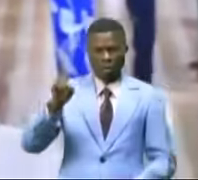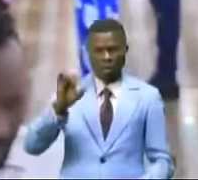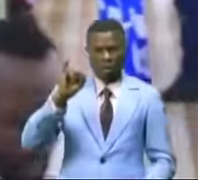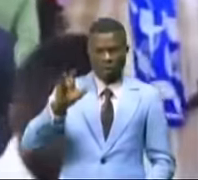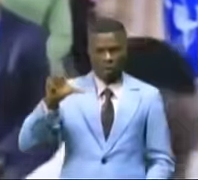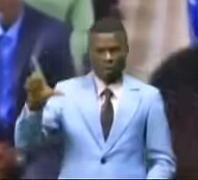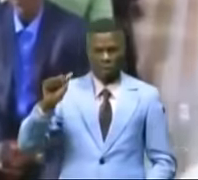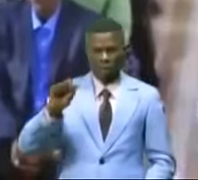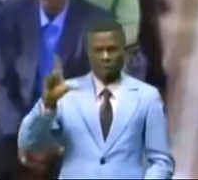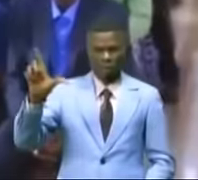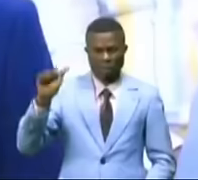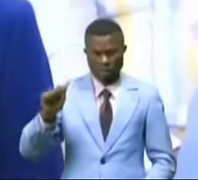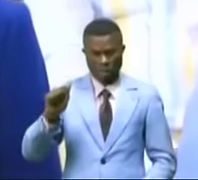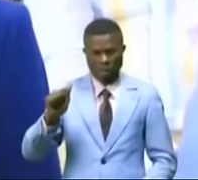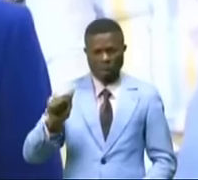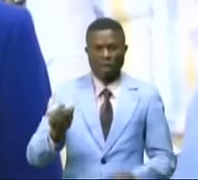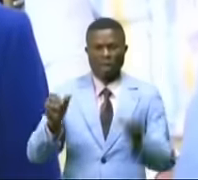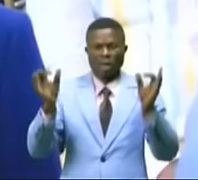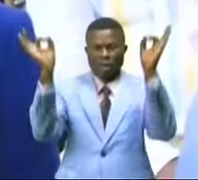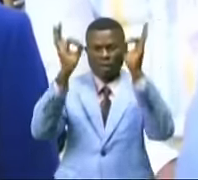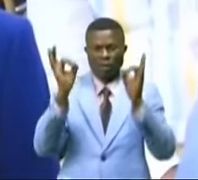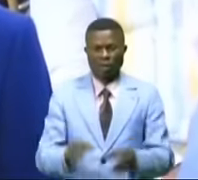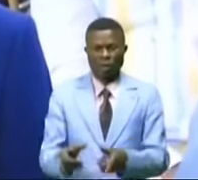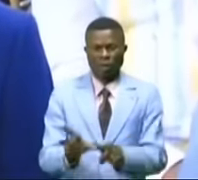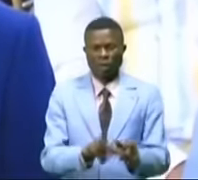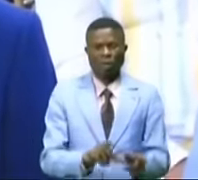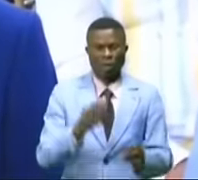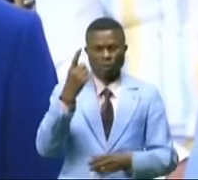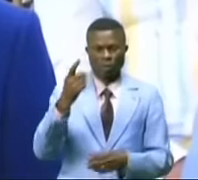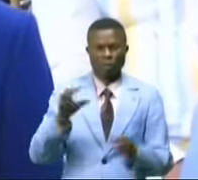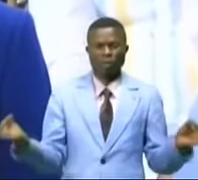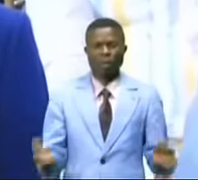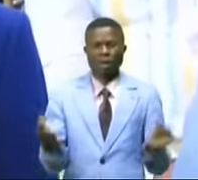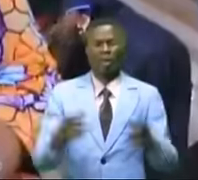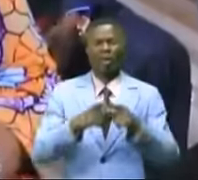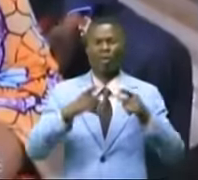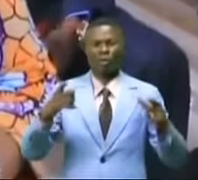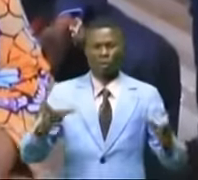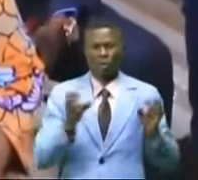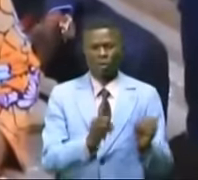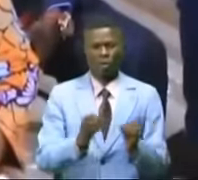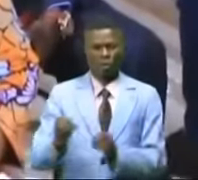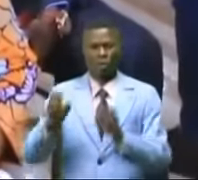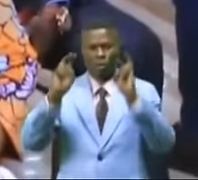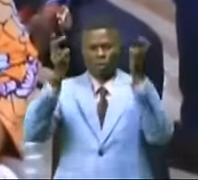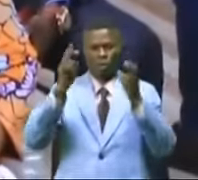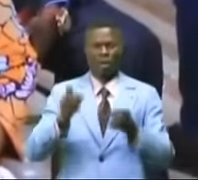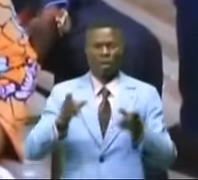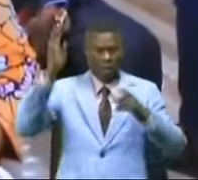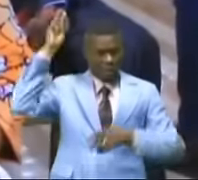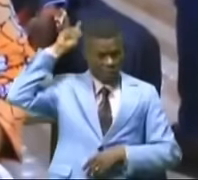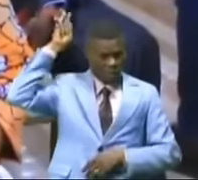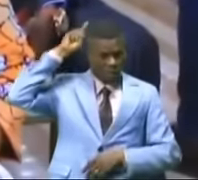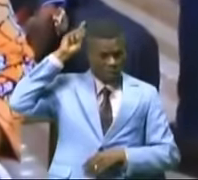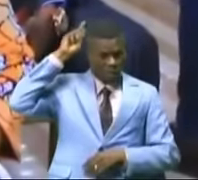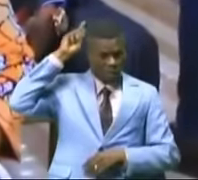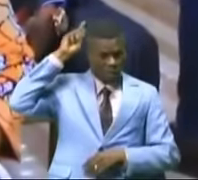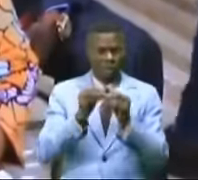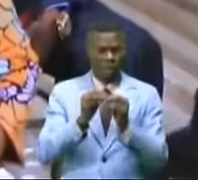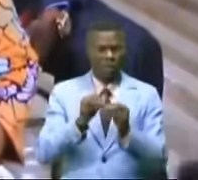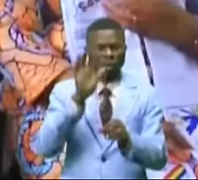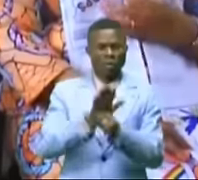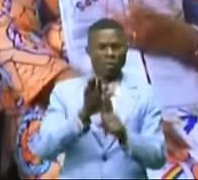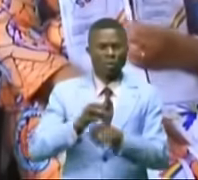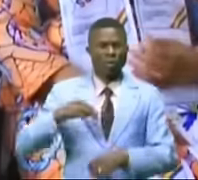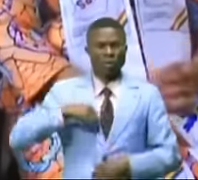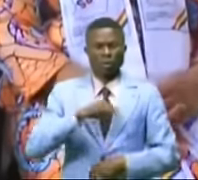Fédération UDPS Lualaba 1. À cet effet, une manifestation grandiose a été organisée dans la ville de Kolwezi, réunissant une pléthore des membres